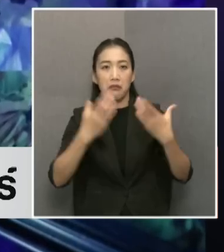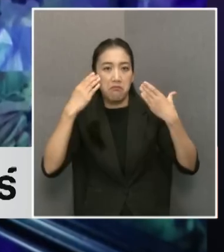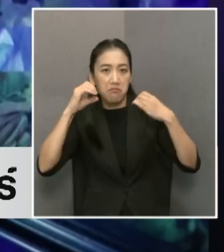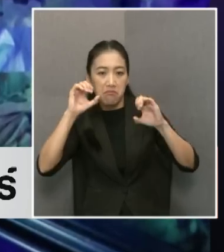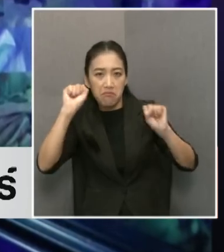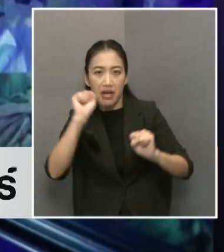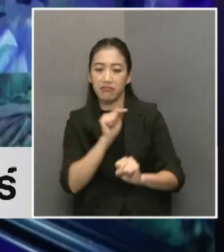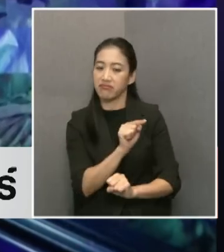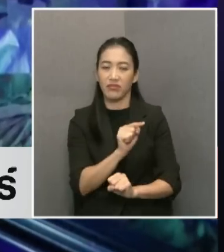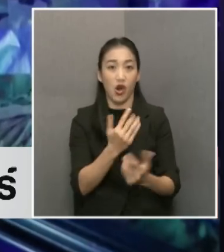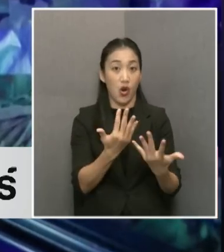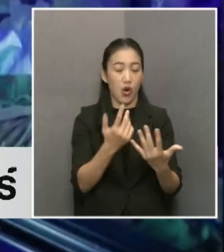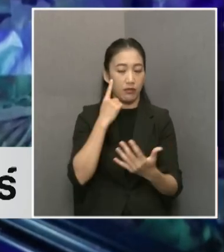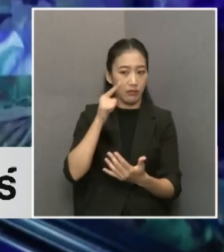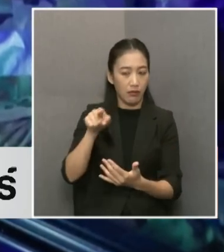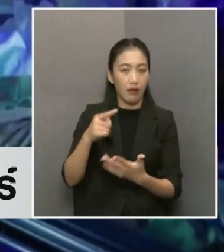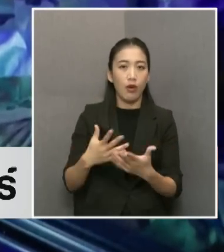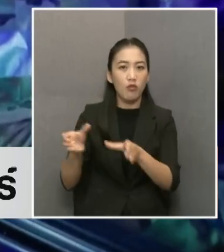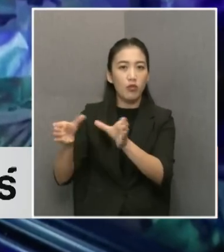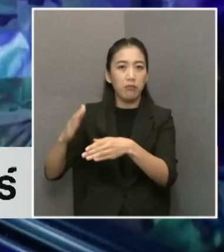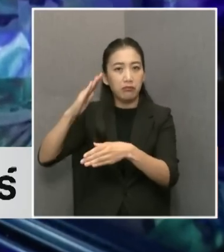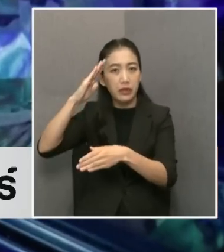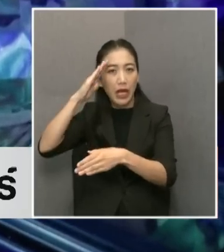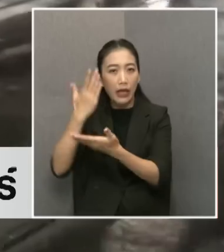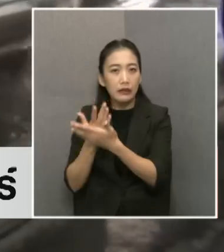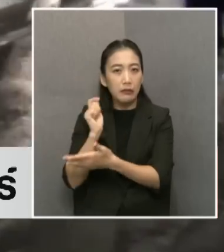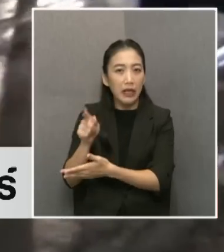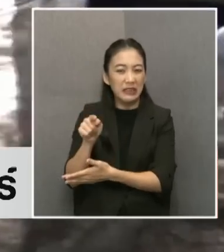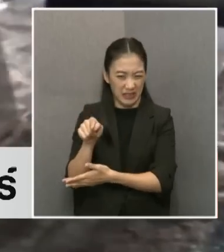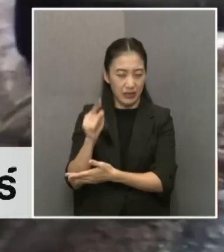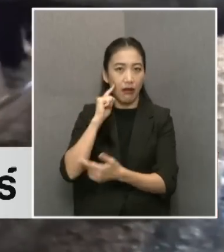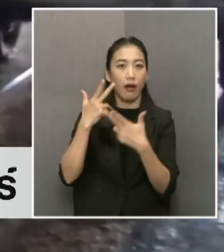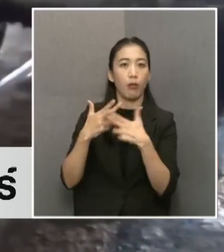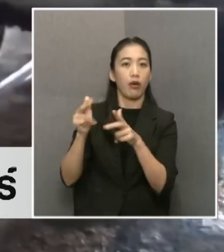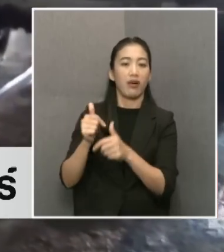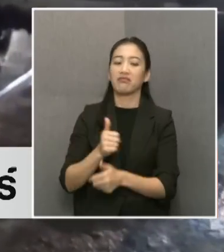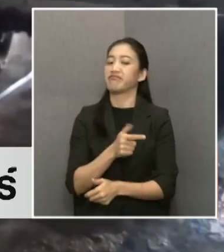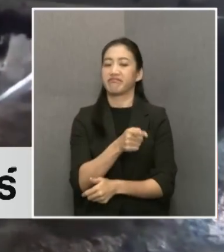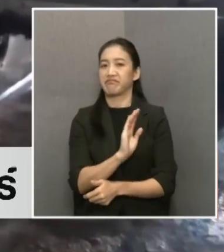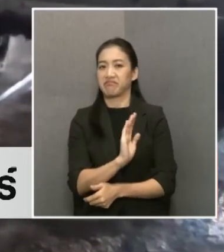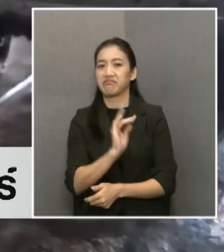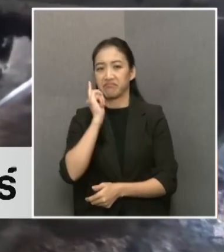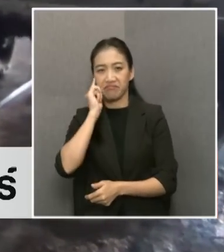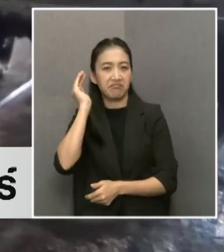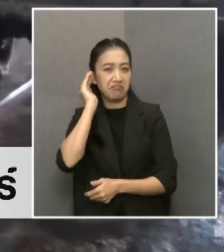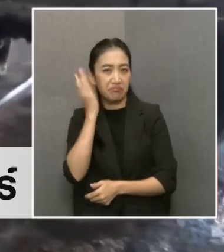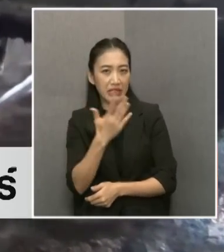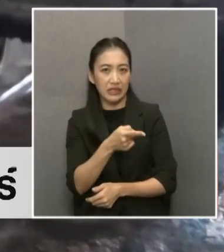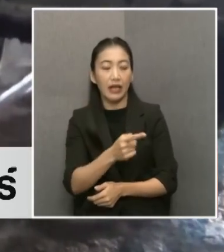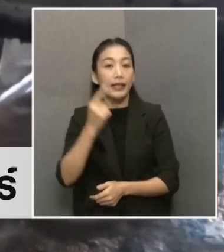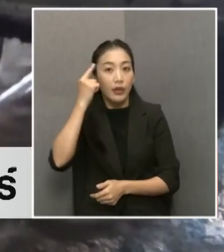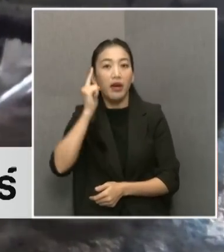ซินที่ก่อเหตุความวุ่นวายนี้ขึ้นส่วนตัวแล้วเขาเชื่อว่าผู้นำรัสเซียจะไล่ล่าตัวนายพริโก